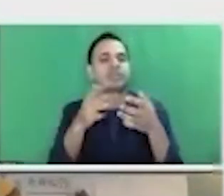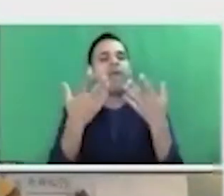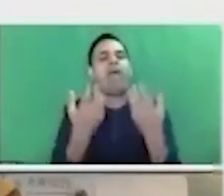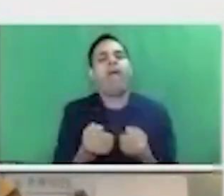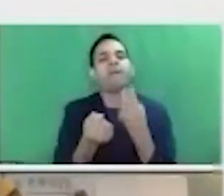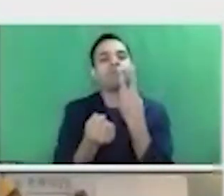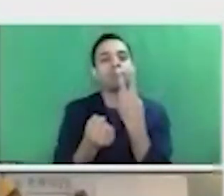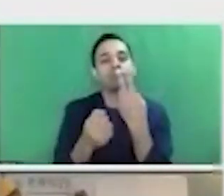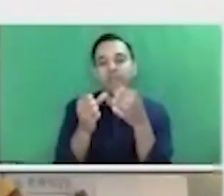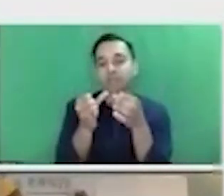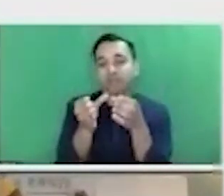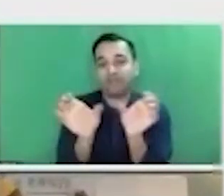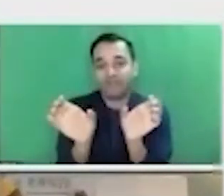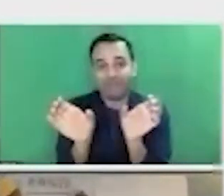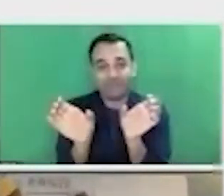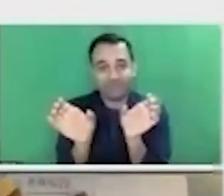سنتحدث عن الجنسين،